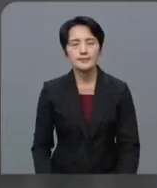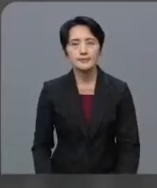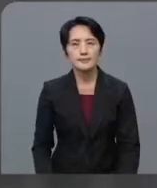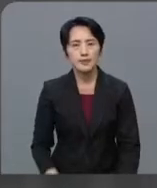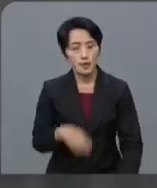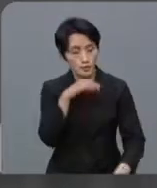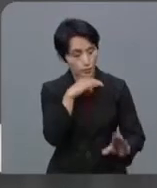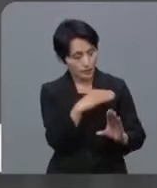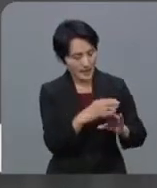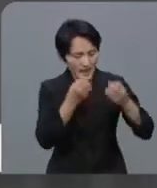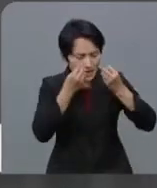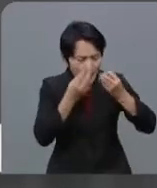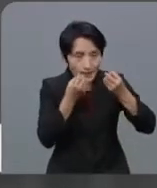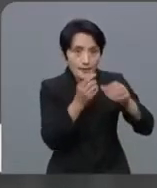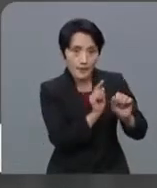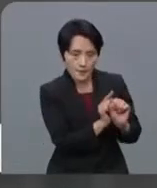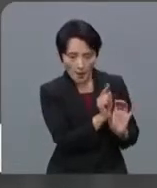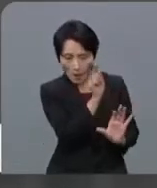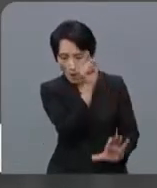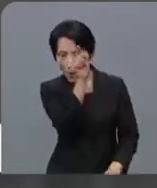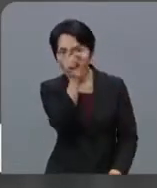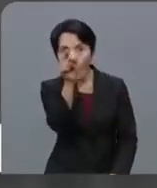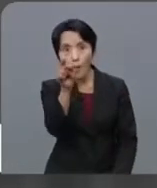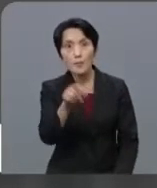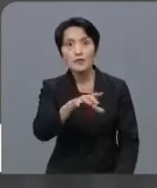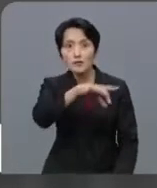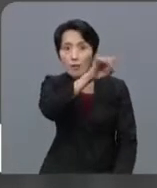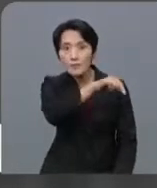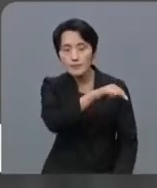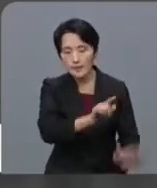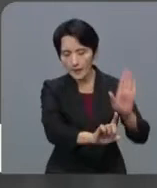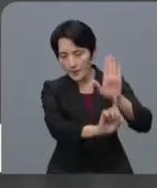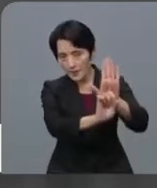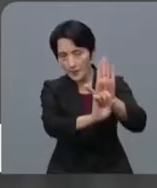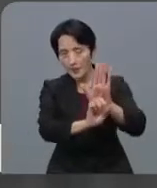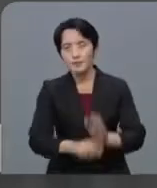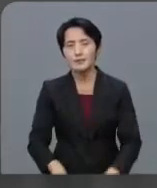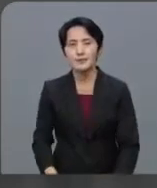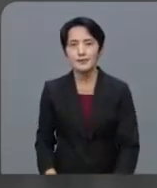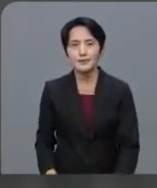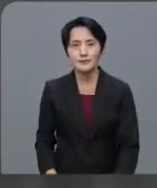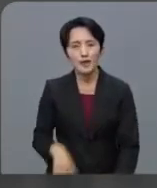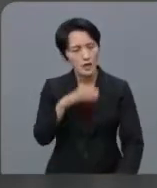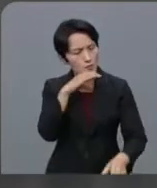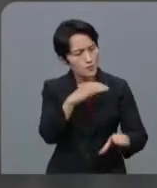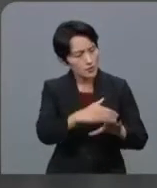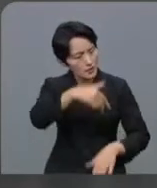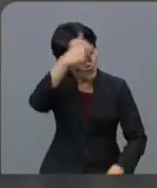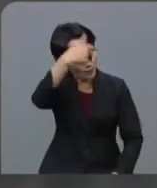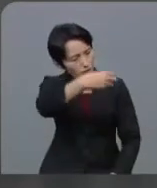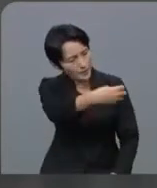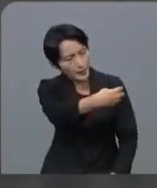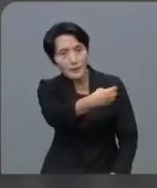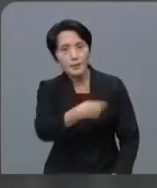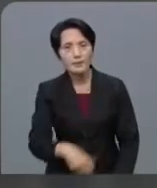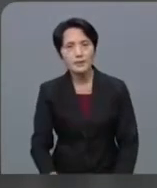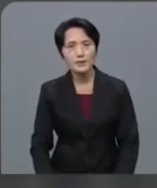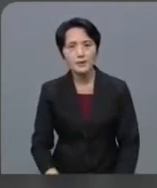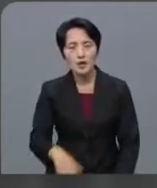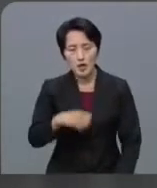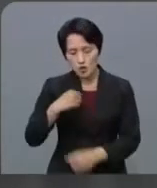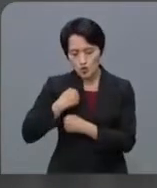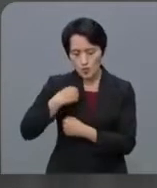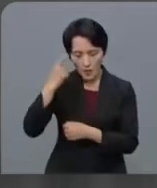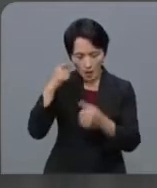в первой половине дня 28 сентября к теме оборонных наук кндр произвела испытательный пуск новой